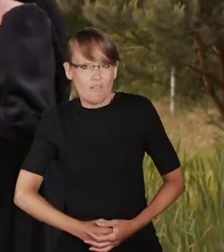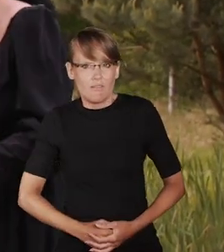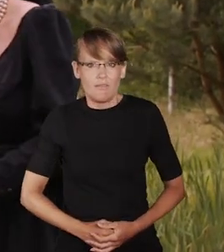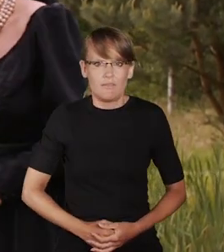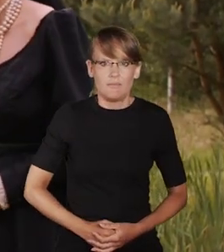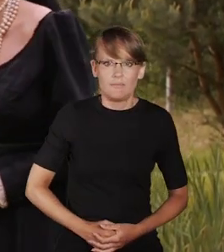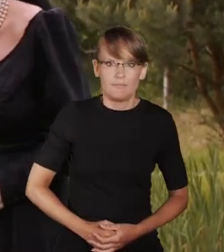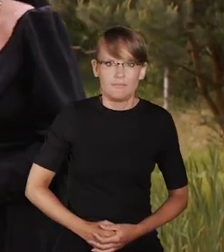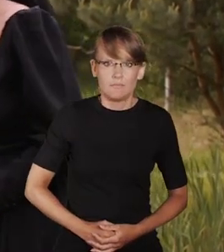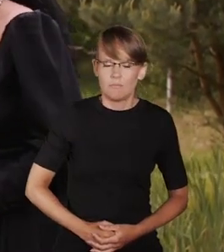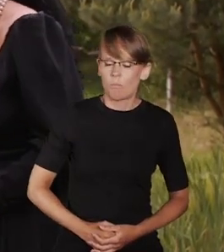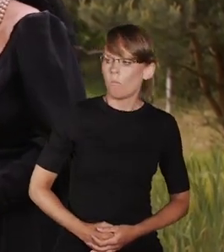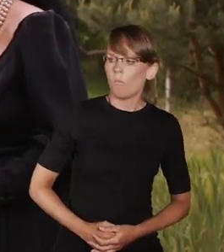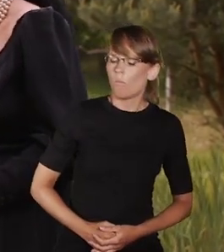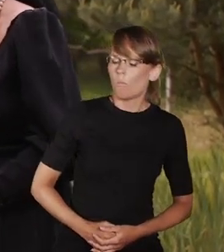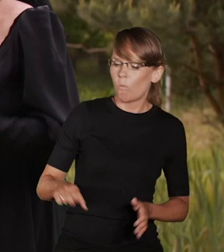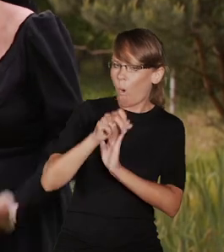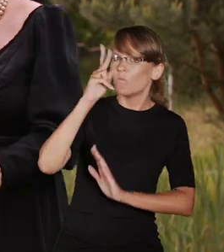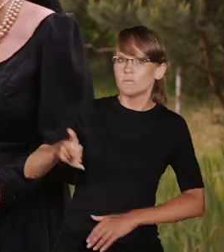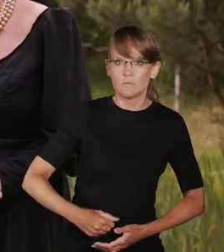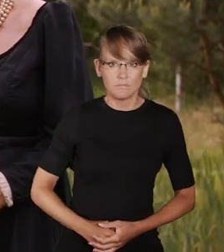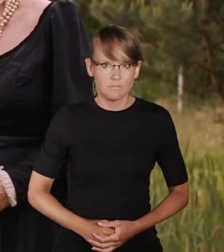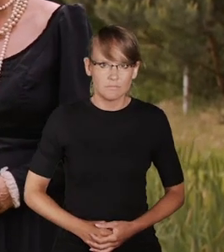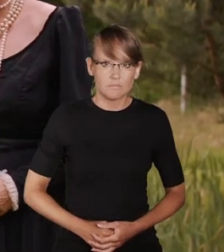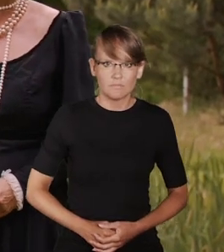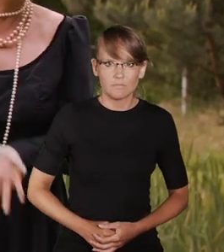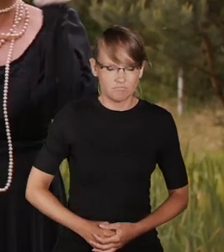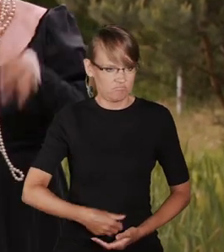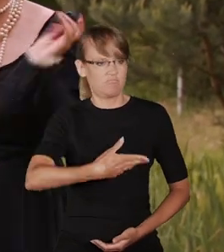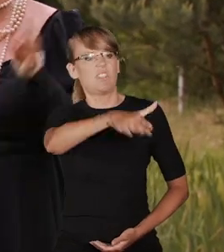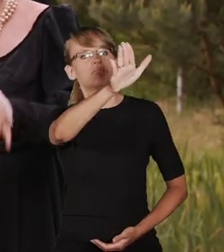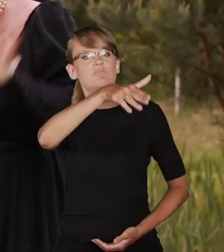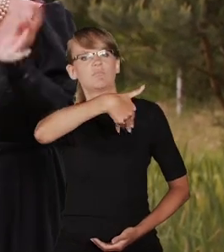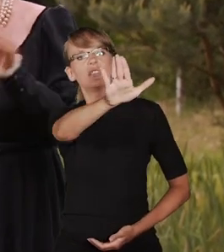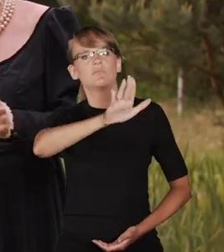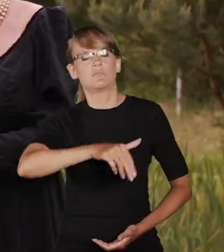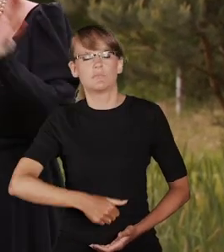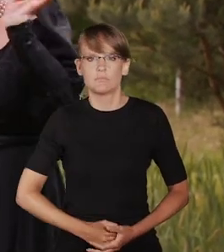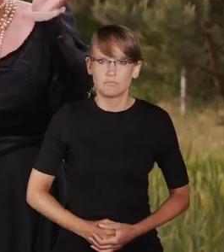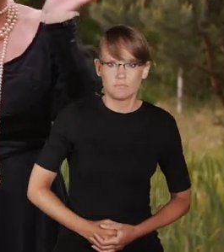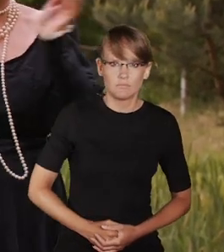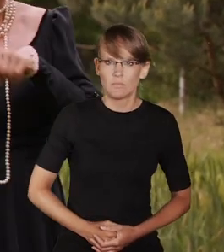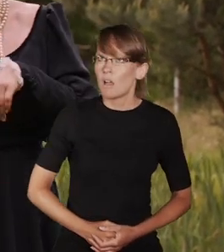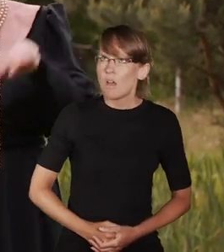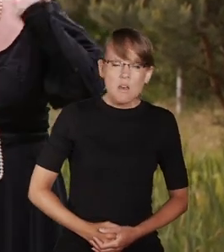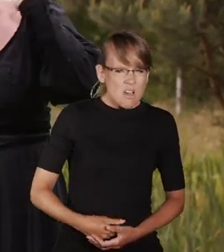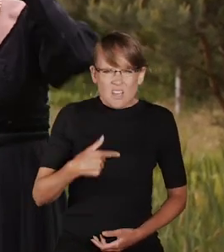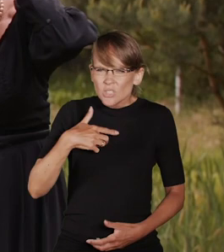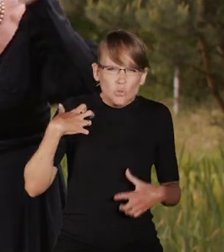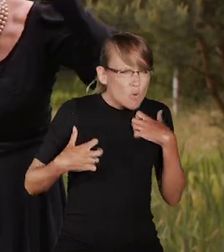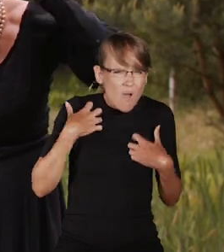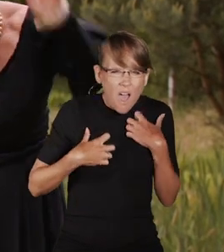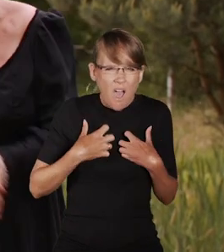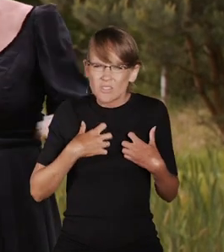nie, zaczekaj, dokądże to pan! Zaczekaj! Niech się pan nie zbliża!